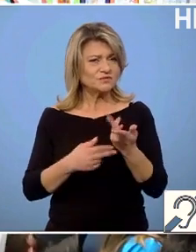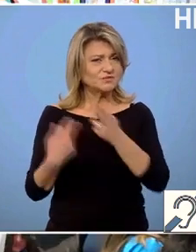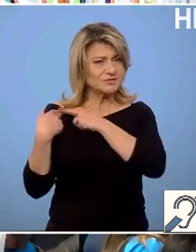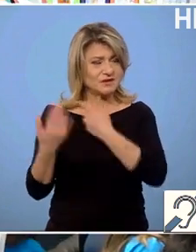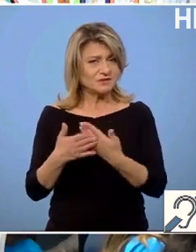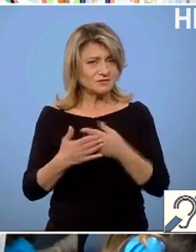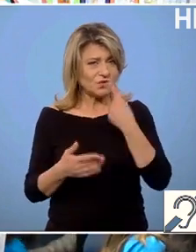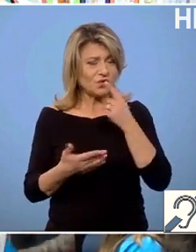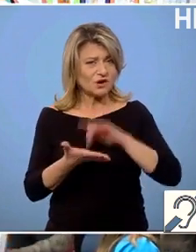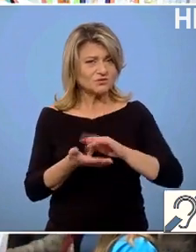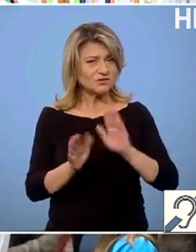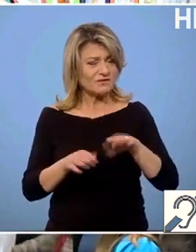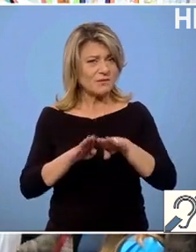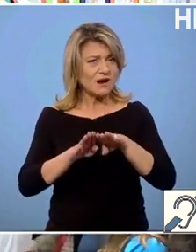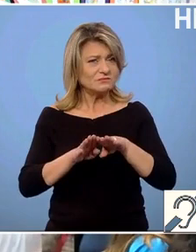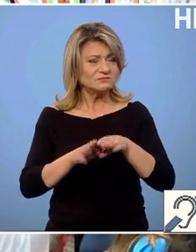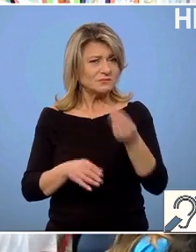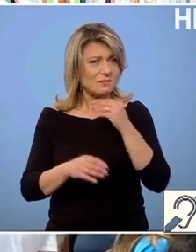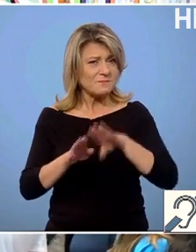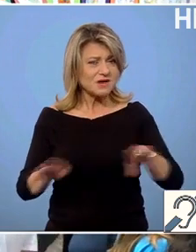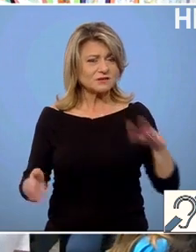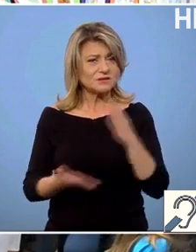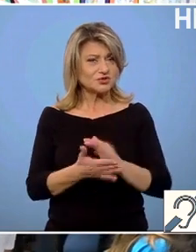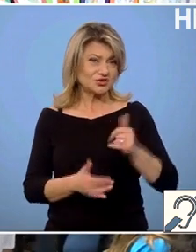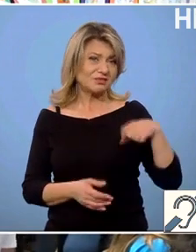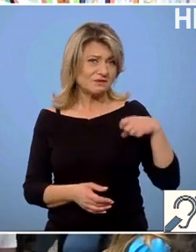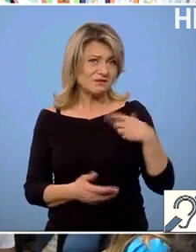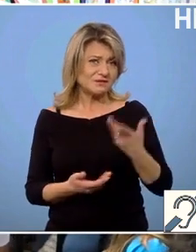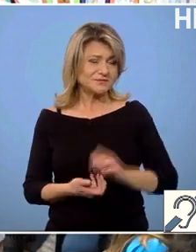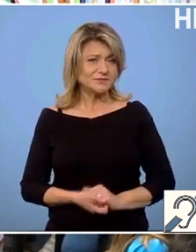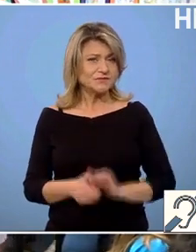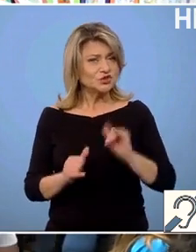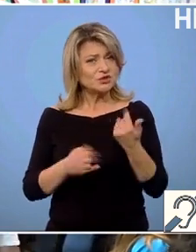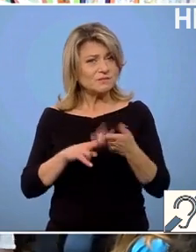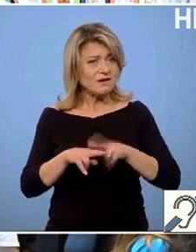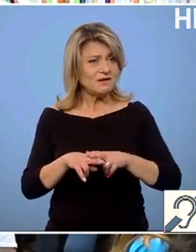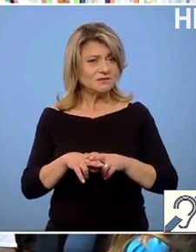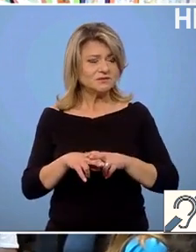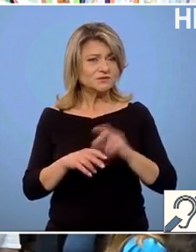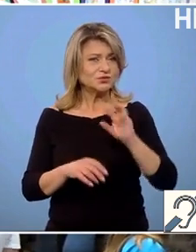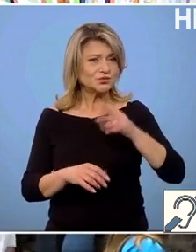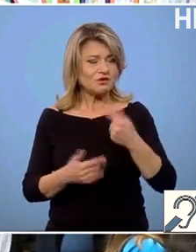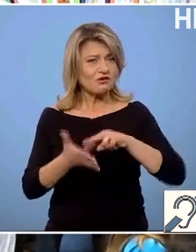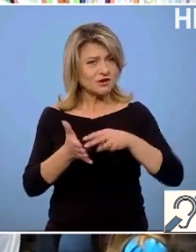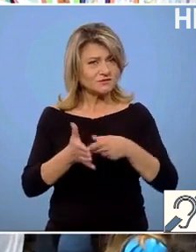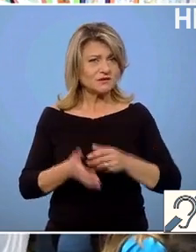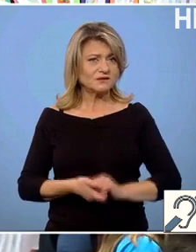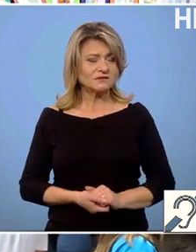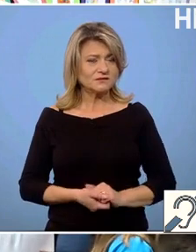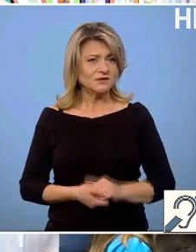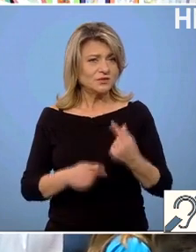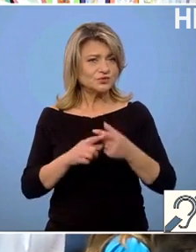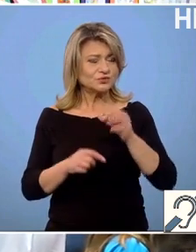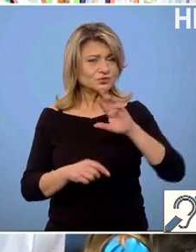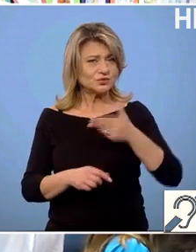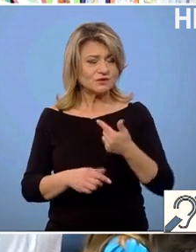acestui oraș să-i avem la masa deciziilor și pe tineri. Și mai ales într-o structură organizată, într-o structură